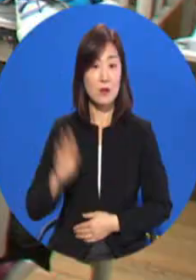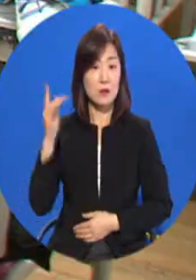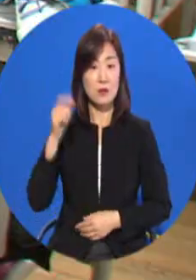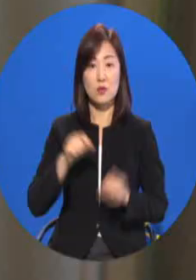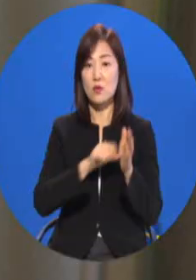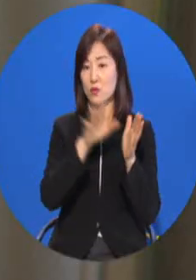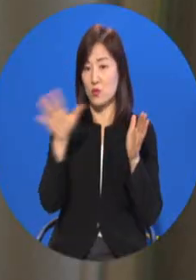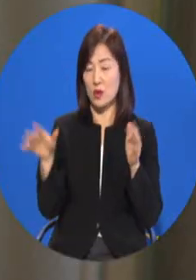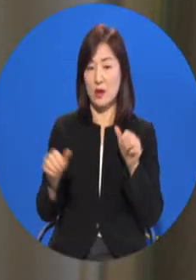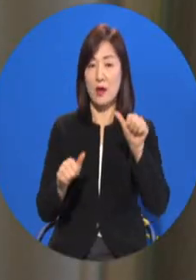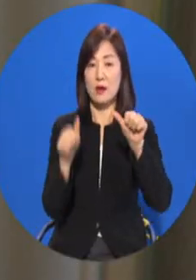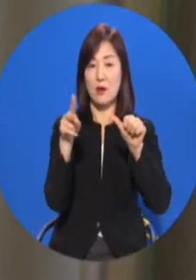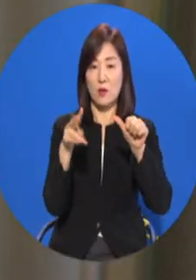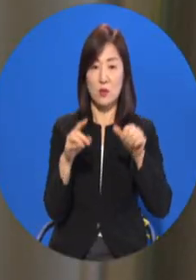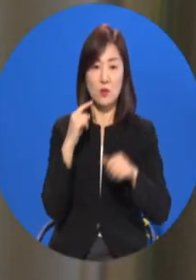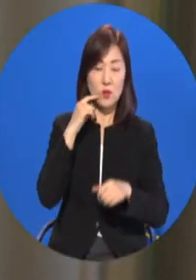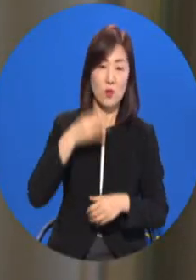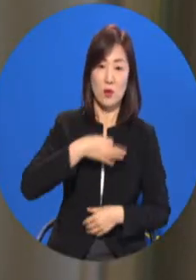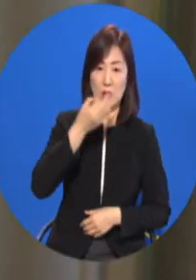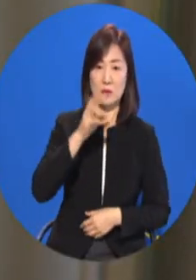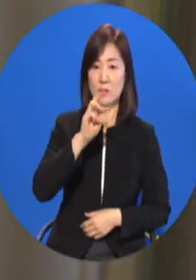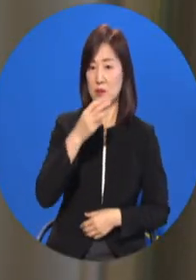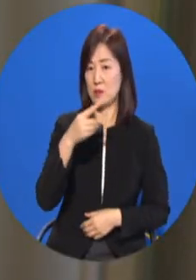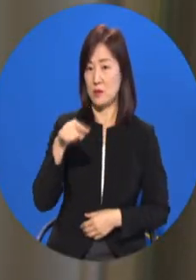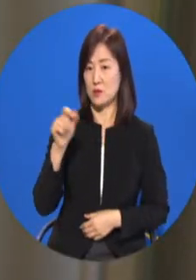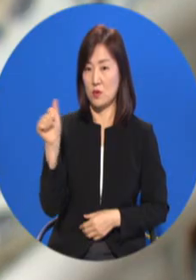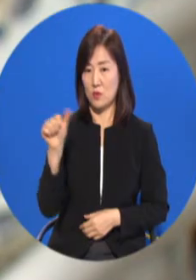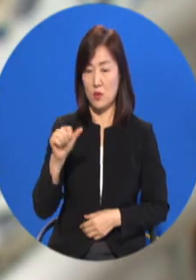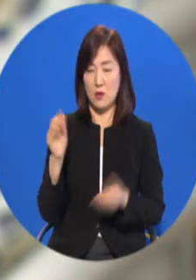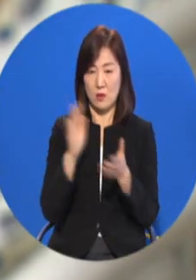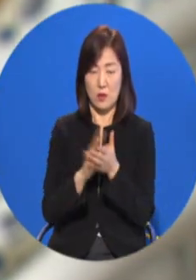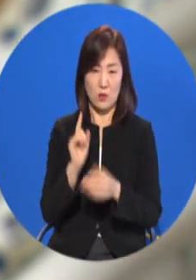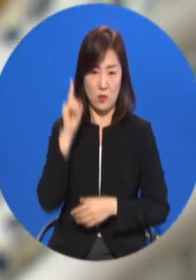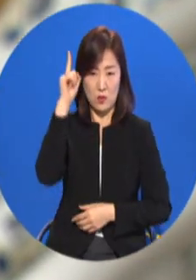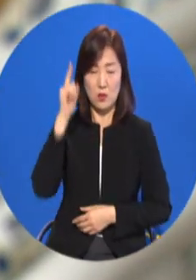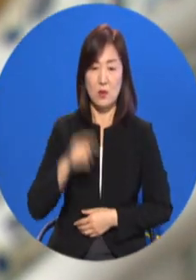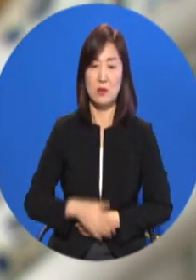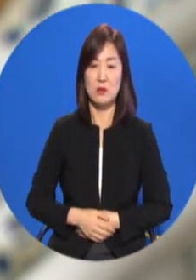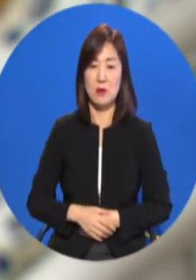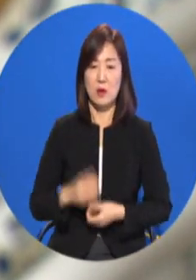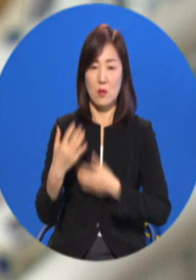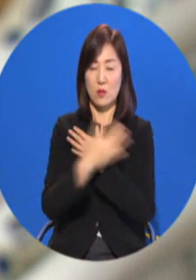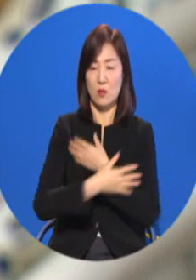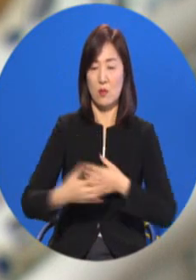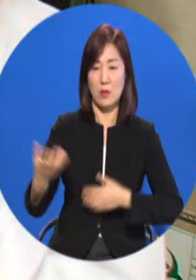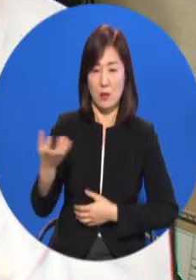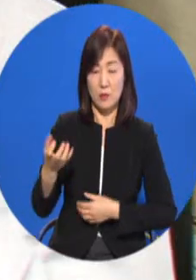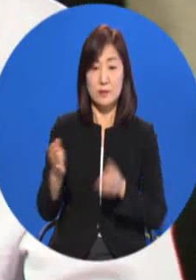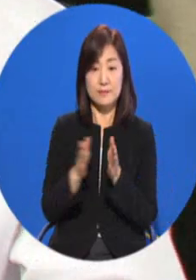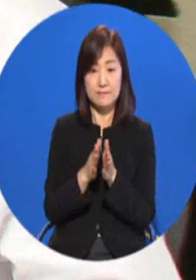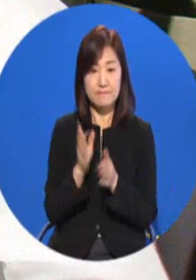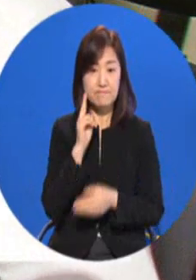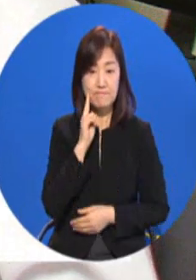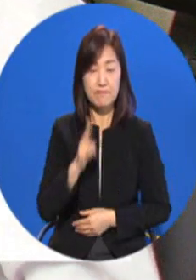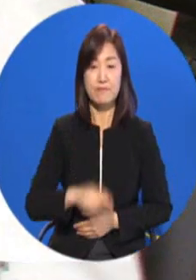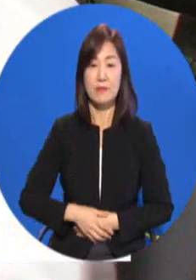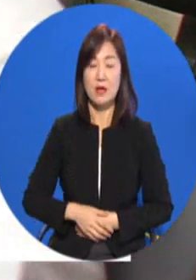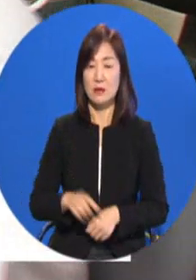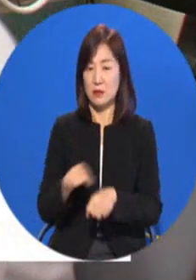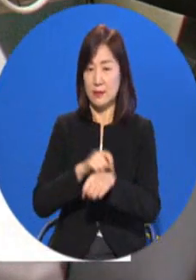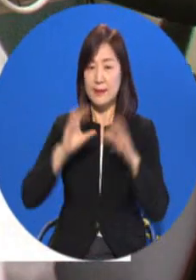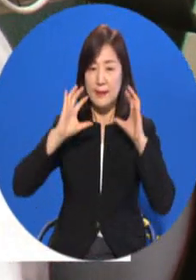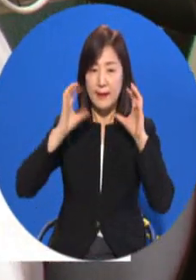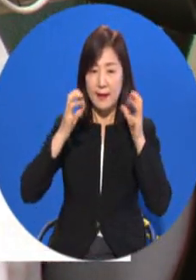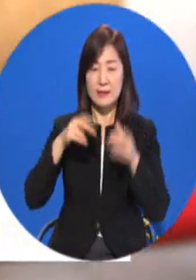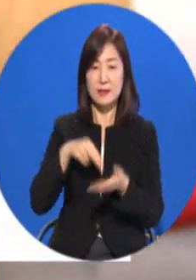유행하는 A형 독감은 38.5도가 넘는 고열이 지속되며 근육통 등을 동반하고 있습니다. 전문가들은 소아